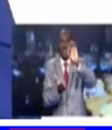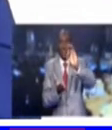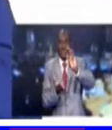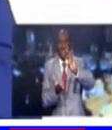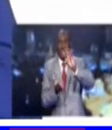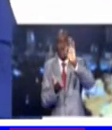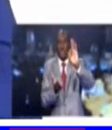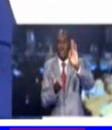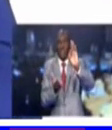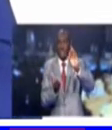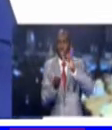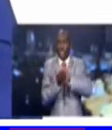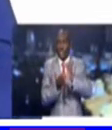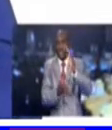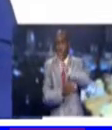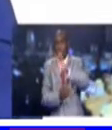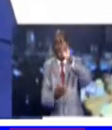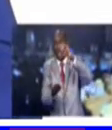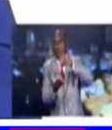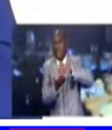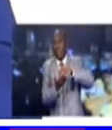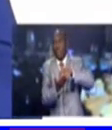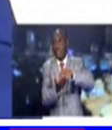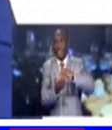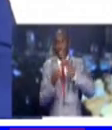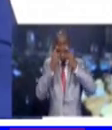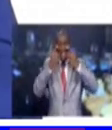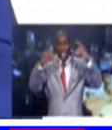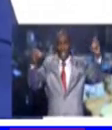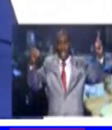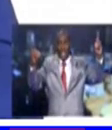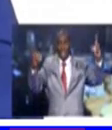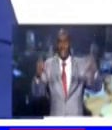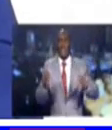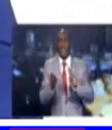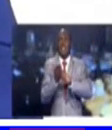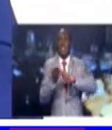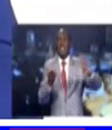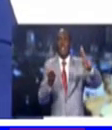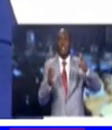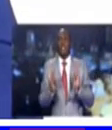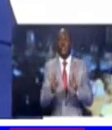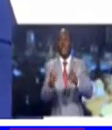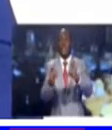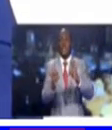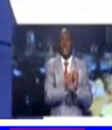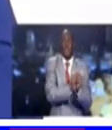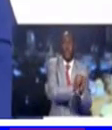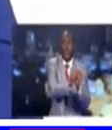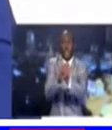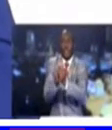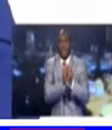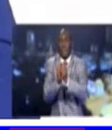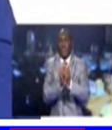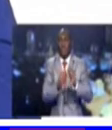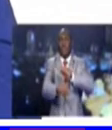à compter de ce soir à minuit je déclare l'état d'urgence ce l'ensemble du territoire